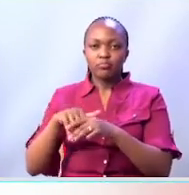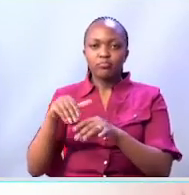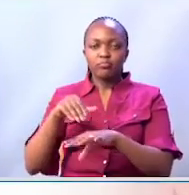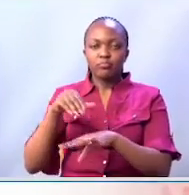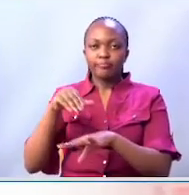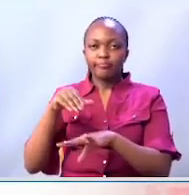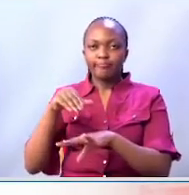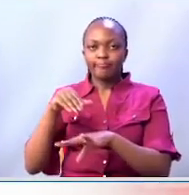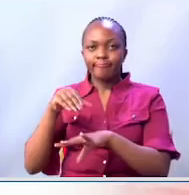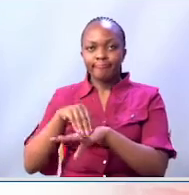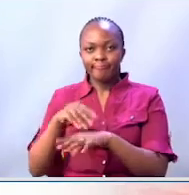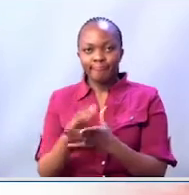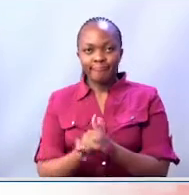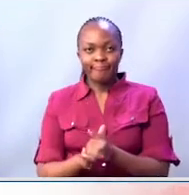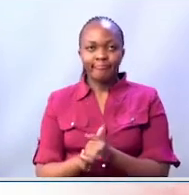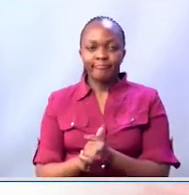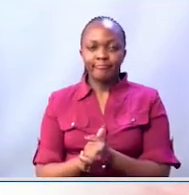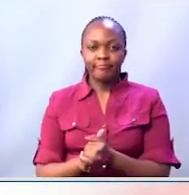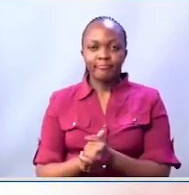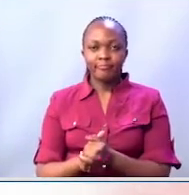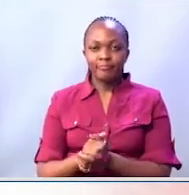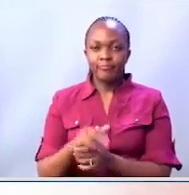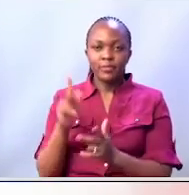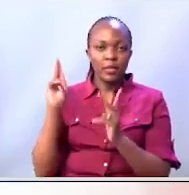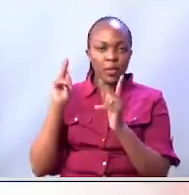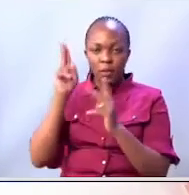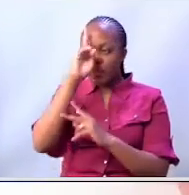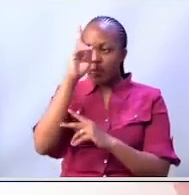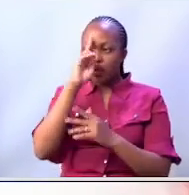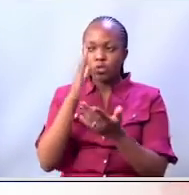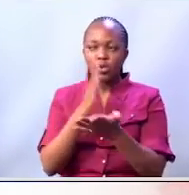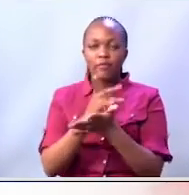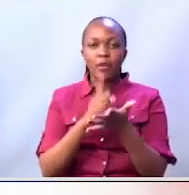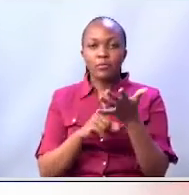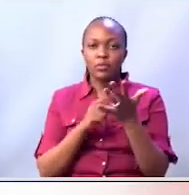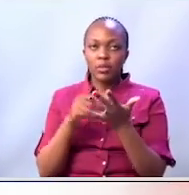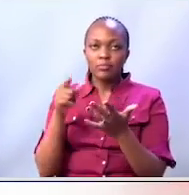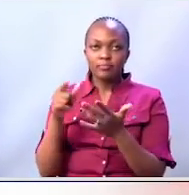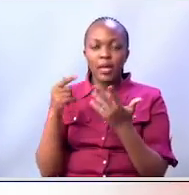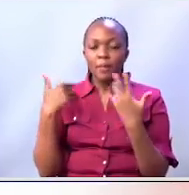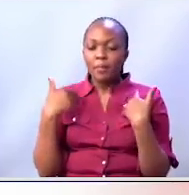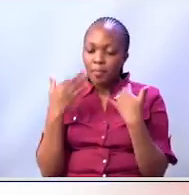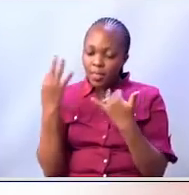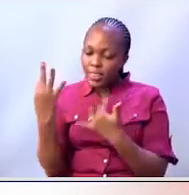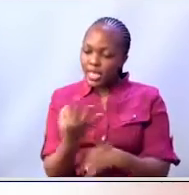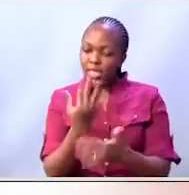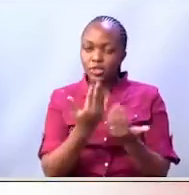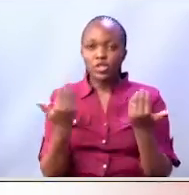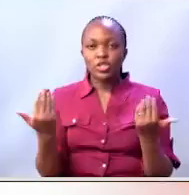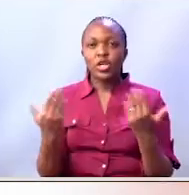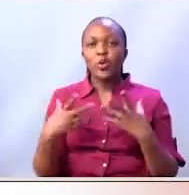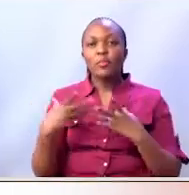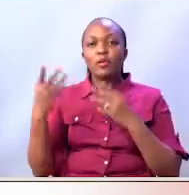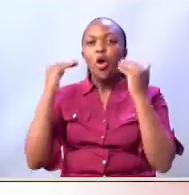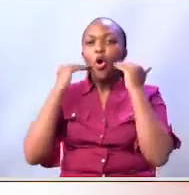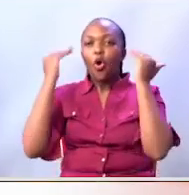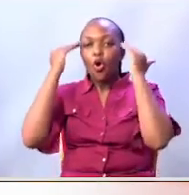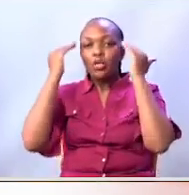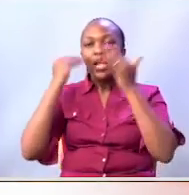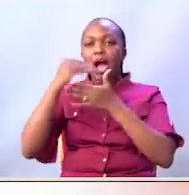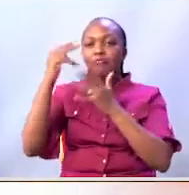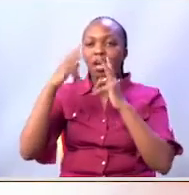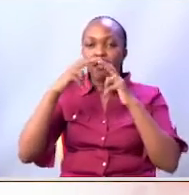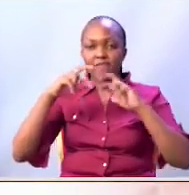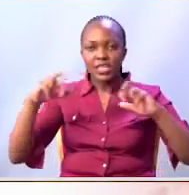Central Police Boss David Kabena confirmed the incident, saying the minors will be arraigned in court once the investigations are